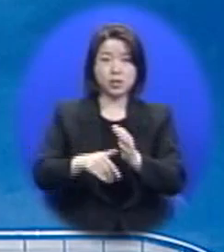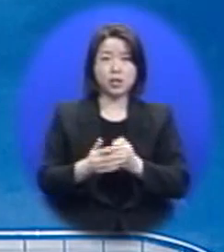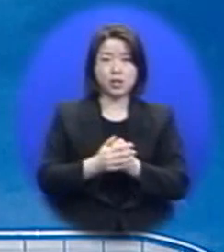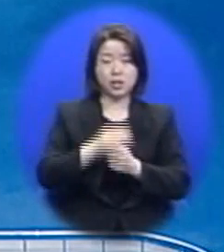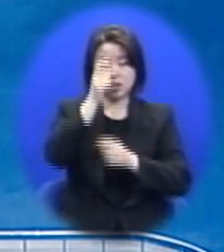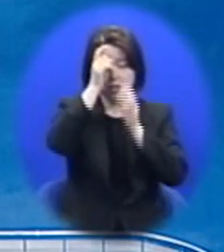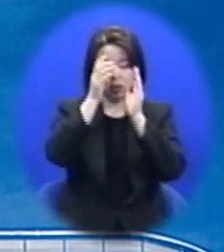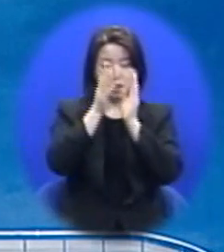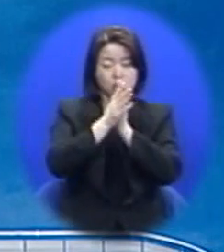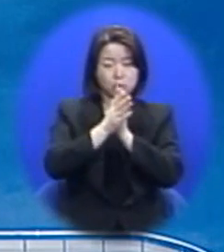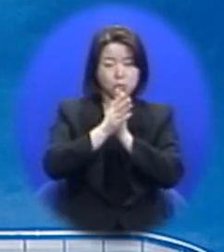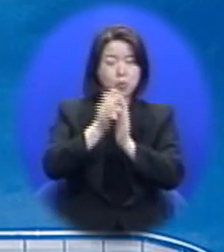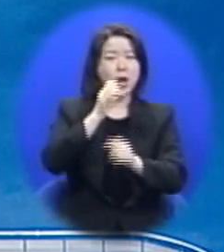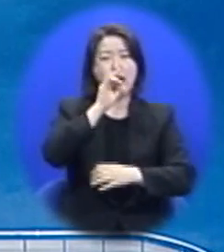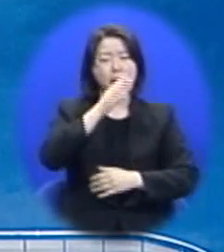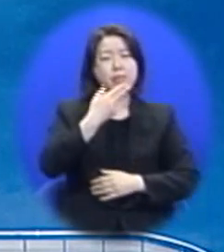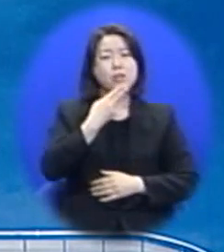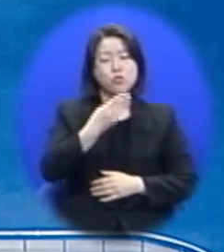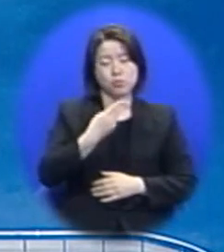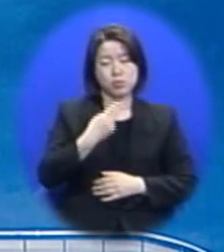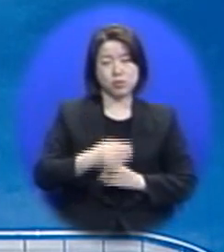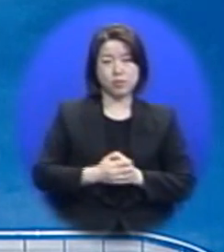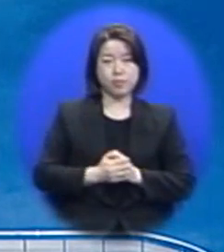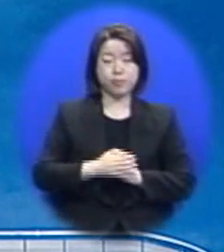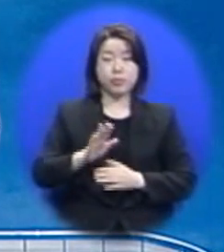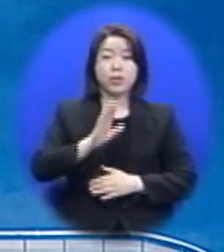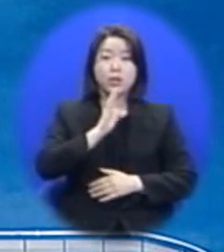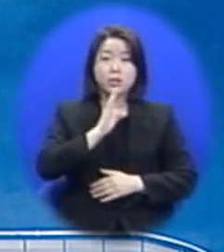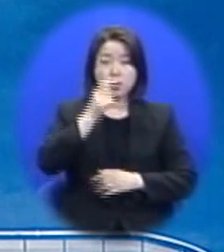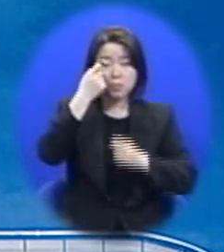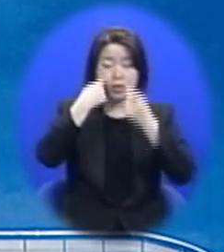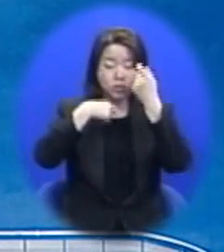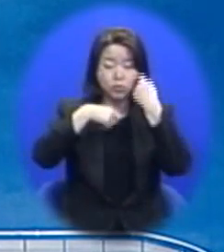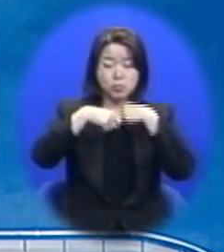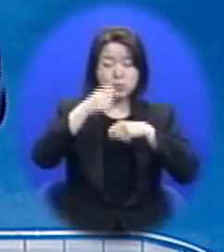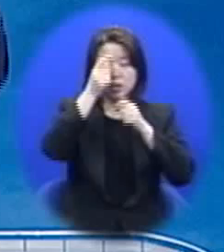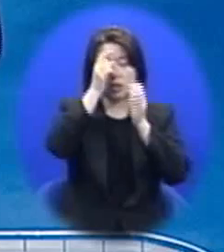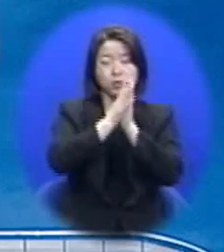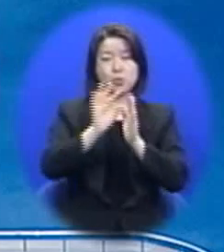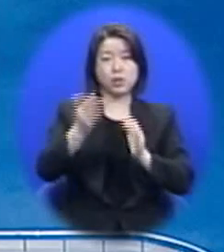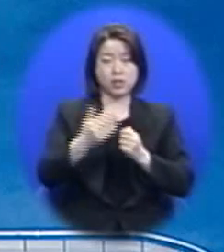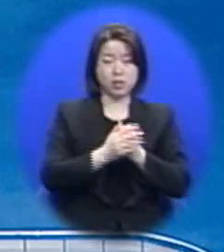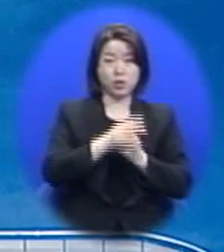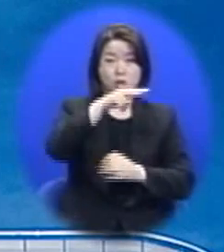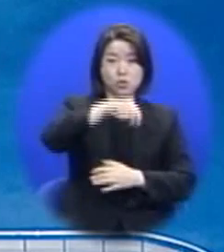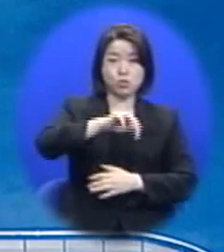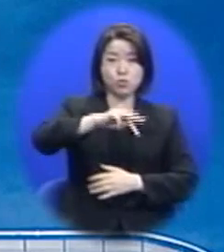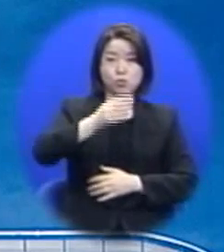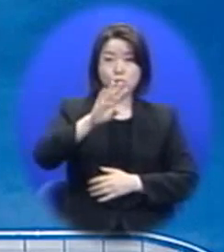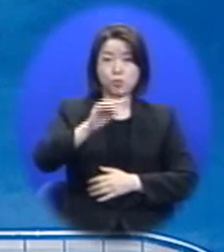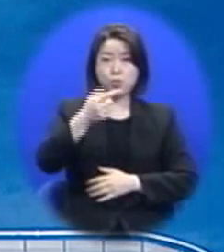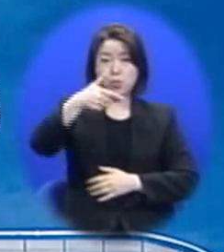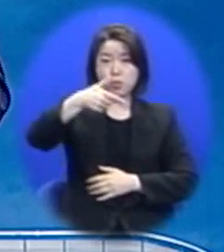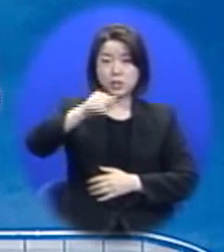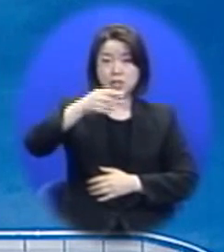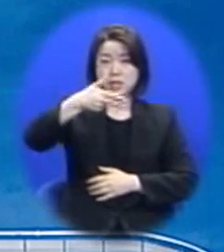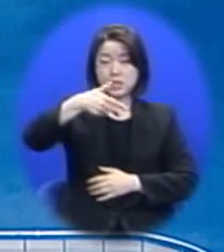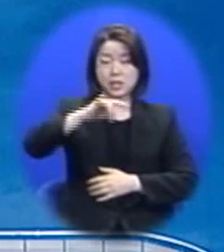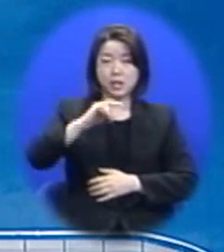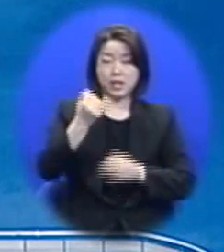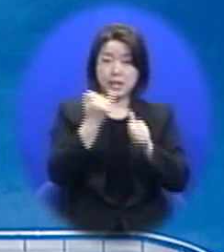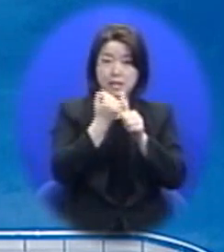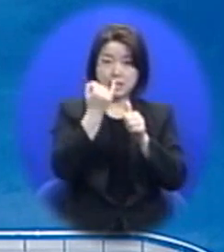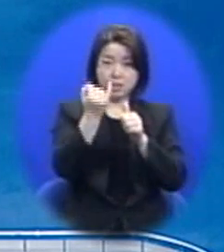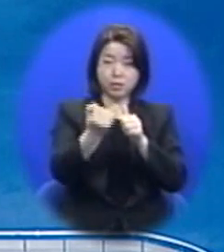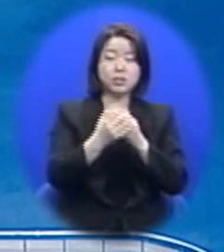기도가 안 될 수가 없는 거죠. 정말 눈물의 기도가. 수로보니게 여인은 귀신 들린 딸을 고치려고 예수님께